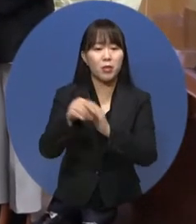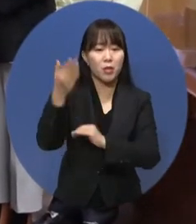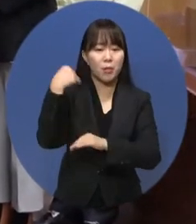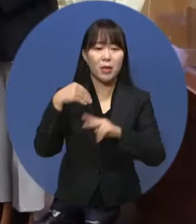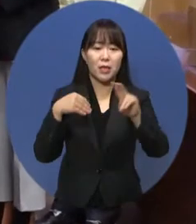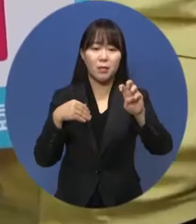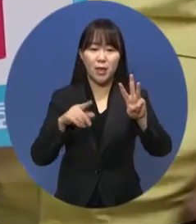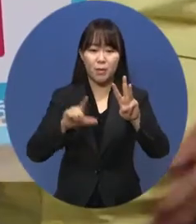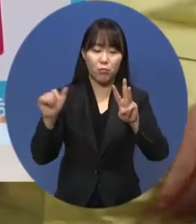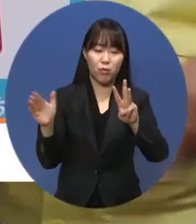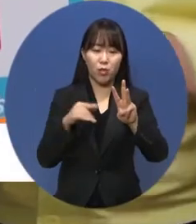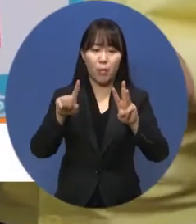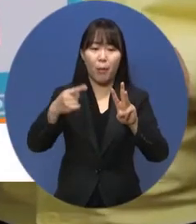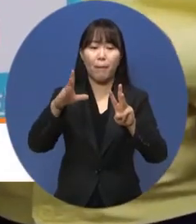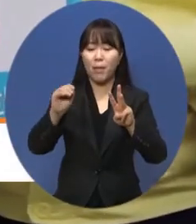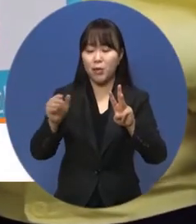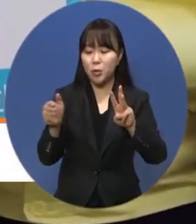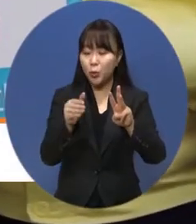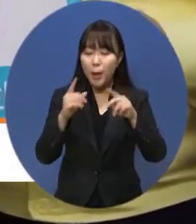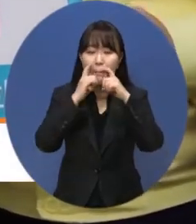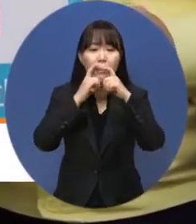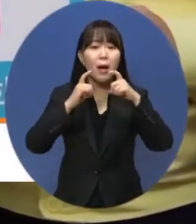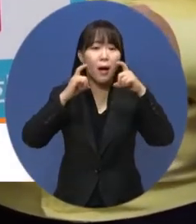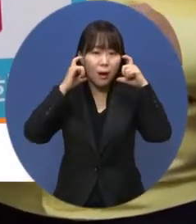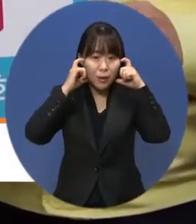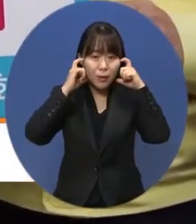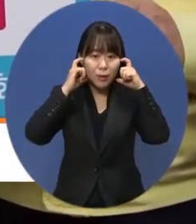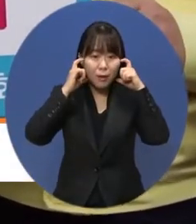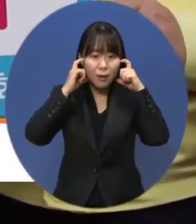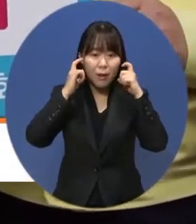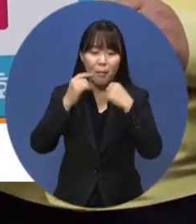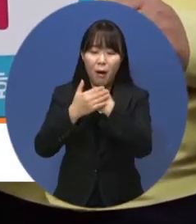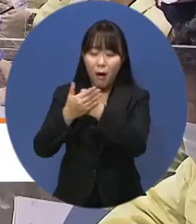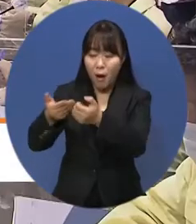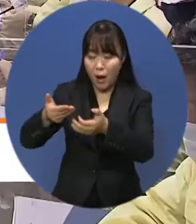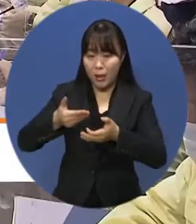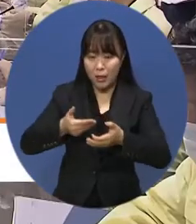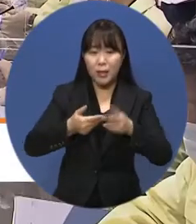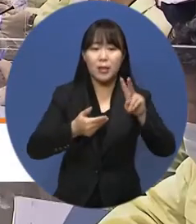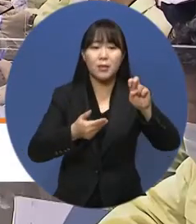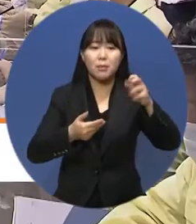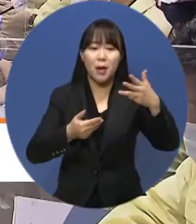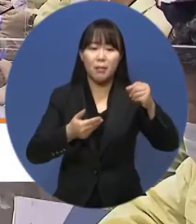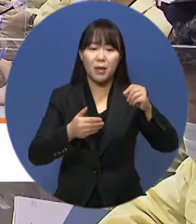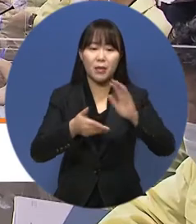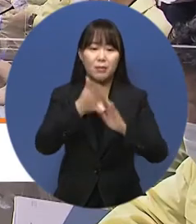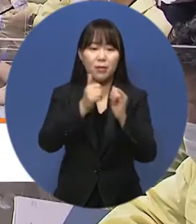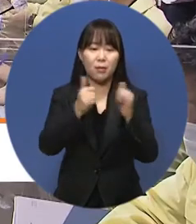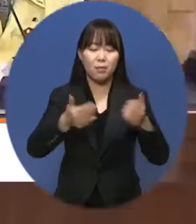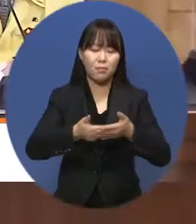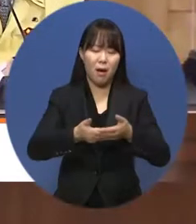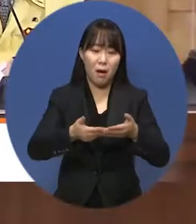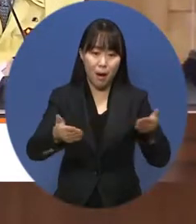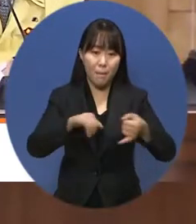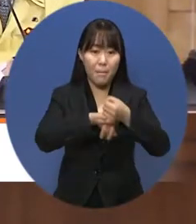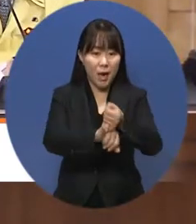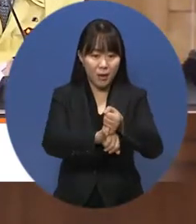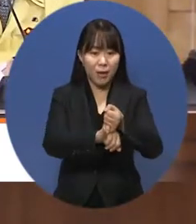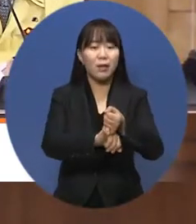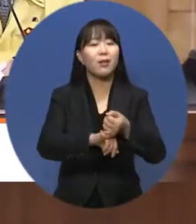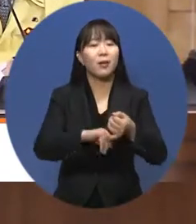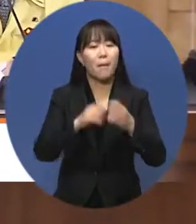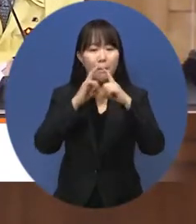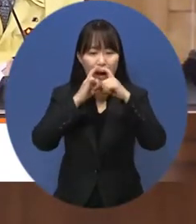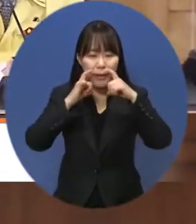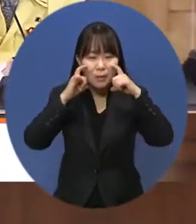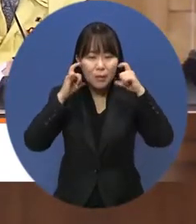23일부터 100만 장의 마스크를 기부 보다 28만 힘이 네게 나눠주기 라고 마스크